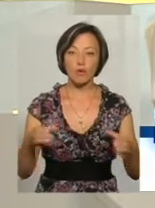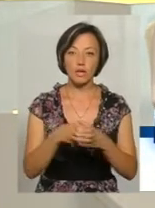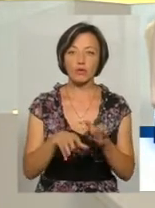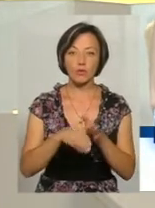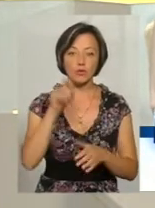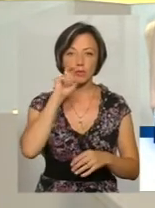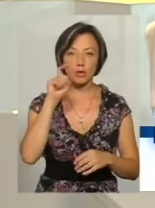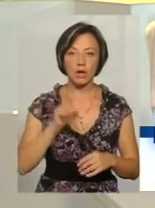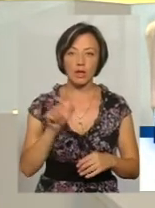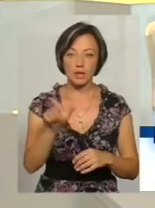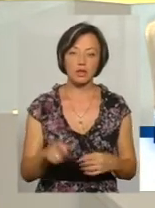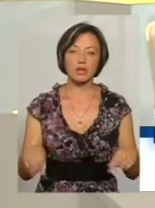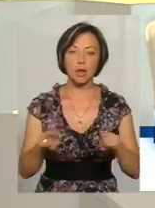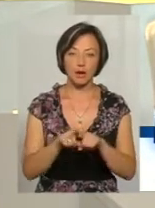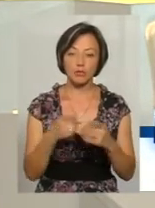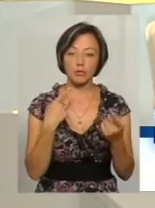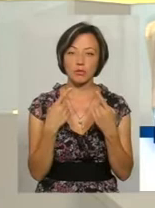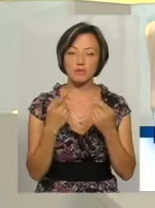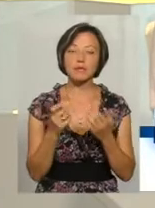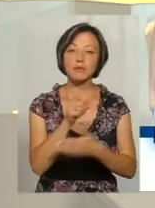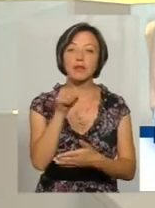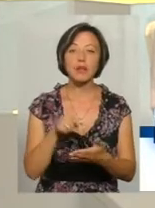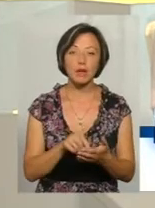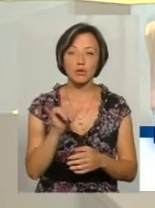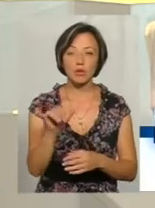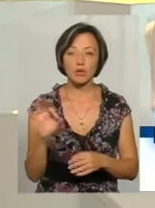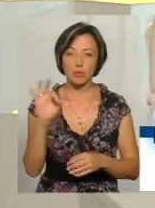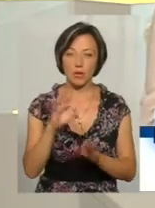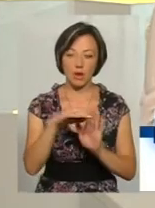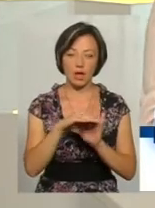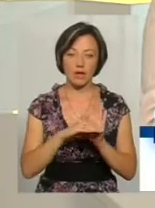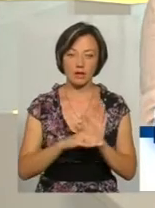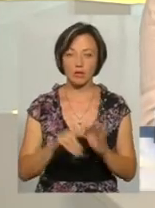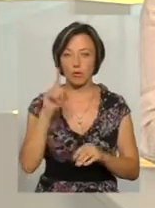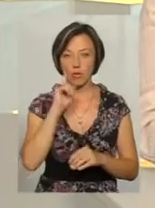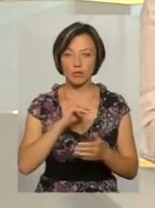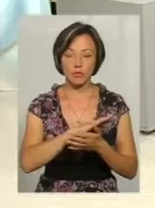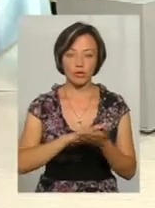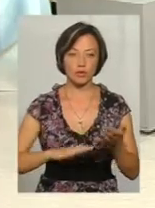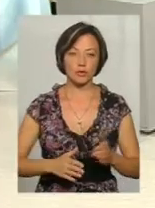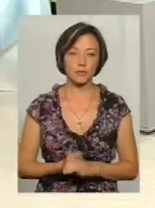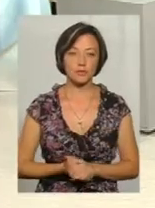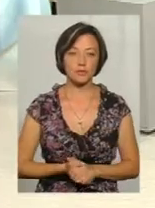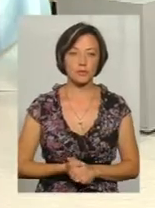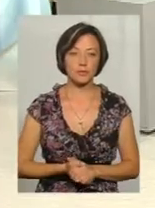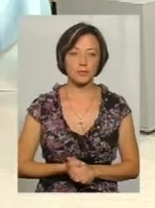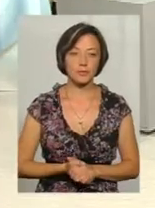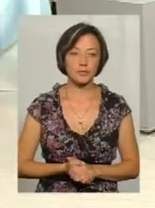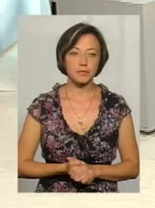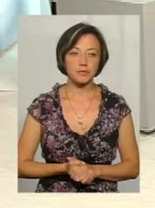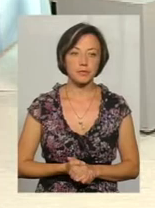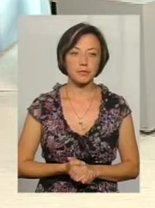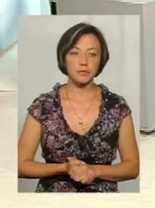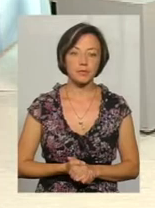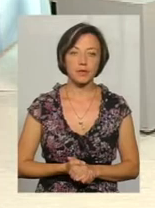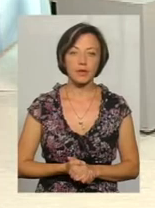виборців України, щоб також запитати в нього стосовно рейтингу. А поки що продовжуємо, поки очікуємо зв'язку.